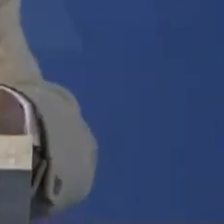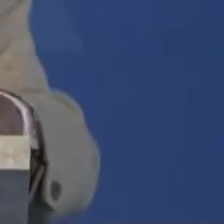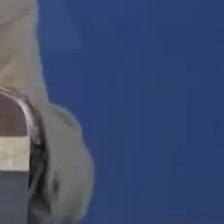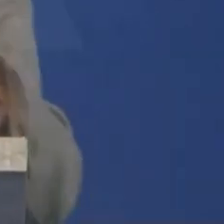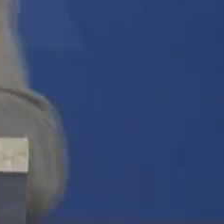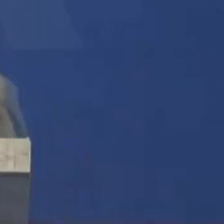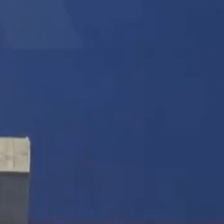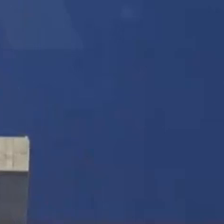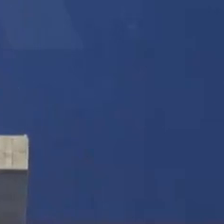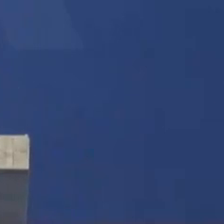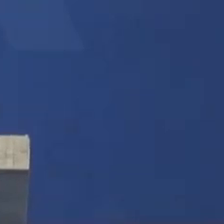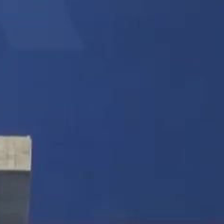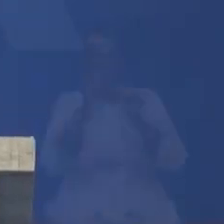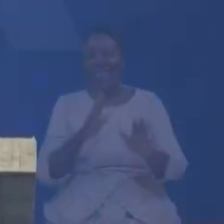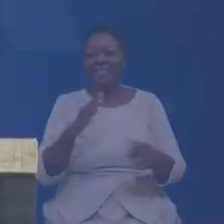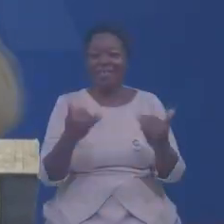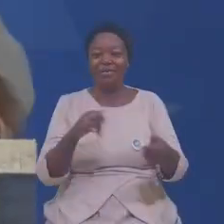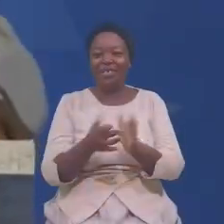Vous êtes déjà bénis.